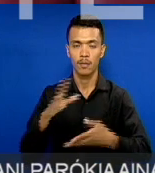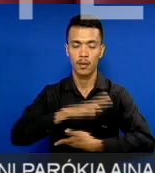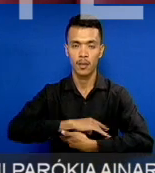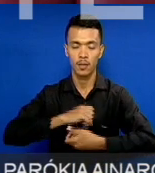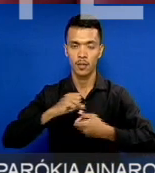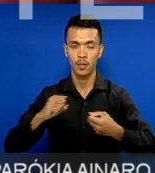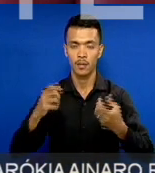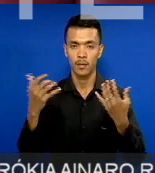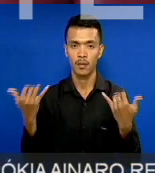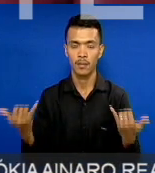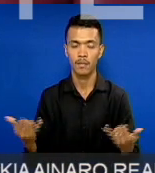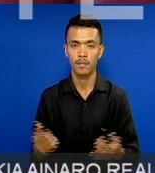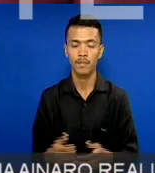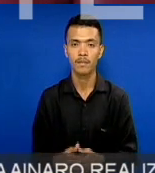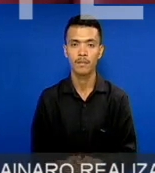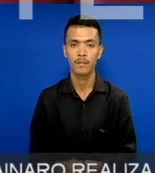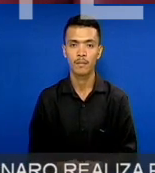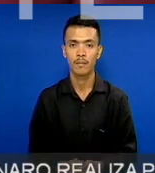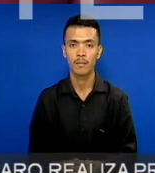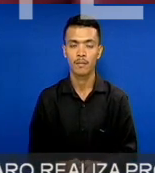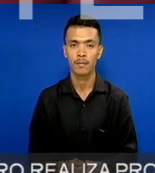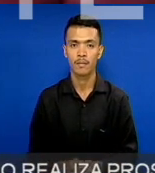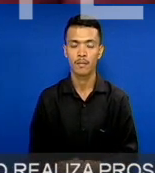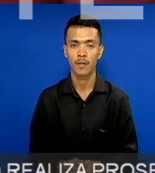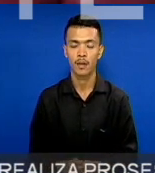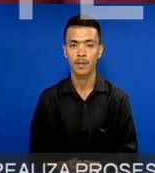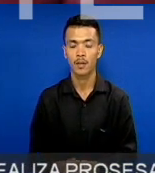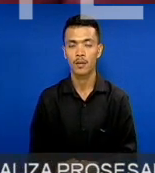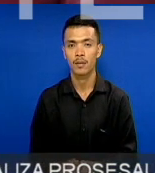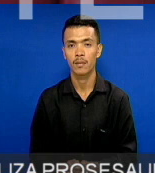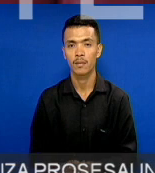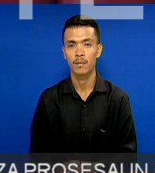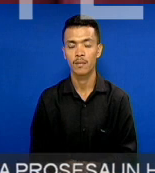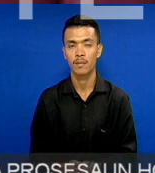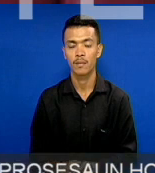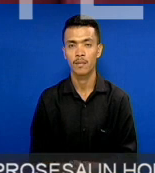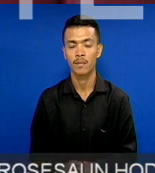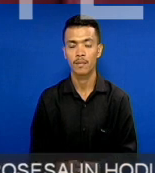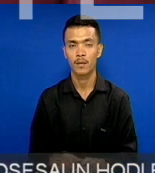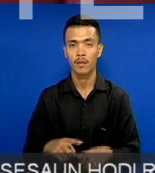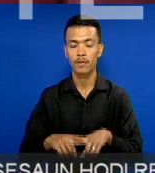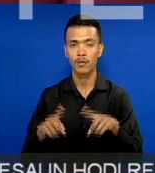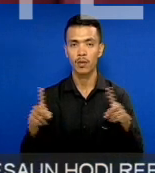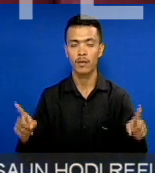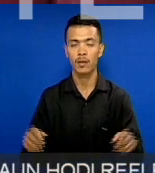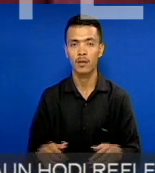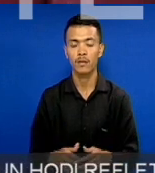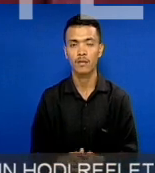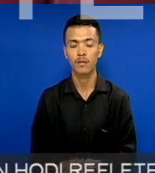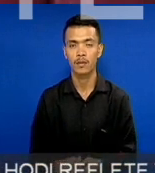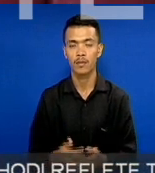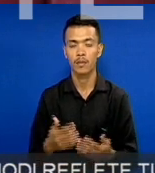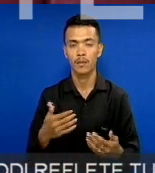kompanya halahela muru protesaun bai ha mota refere mai be agora rau sira khotu sira